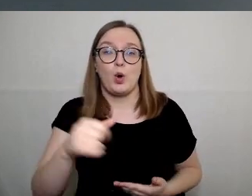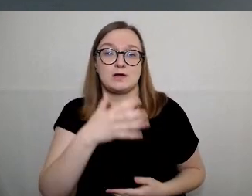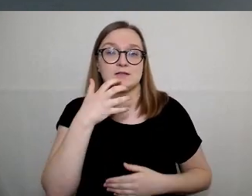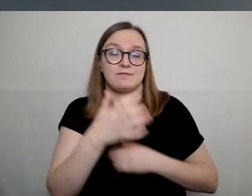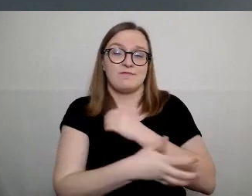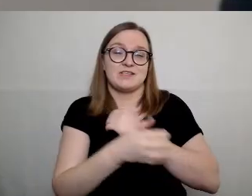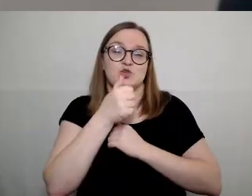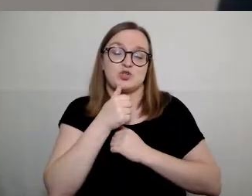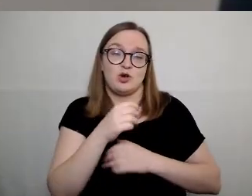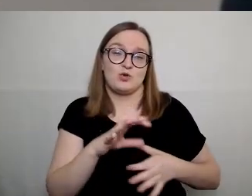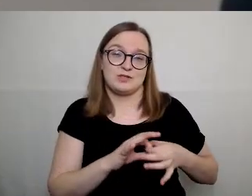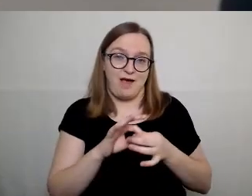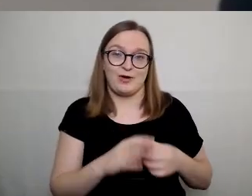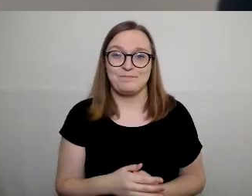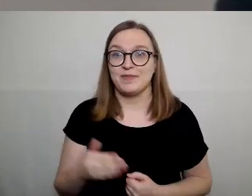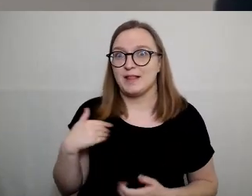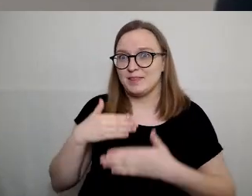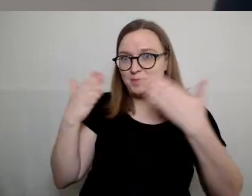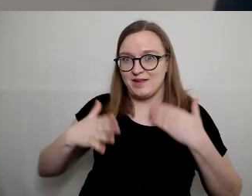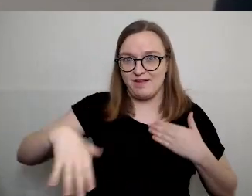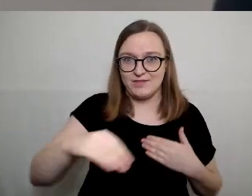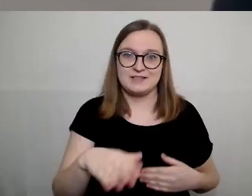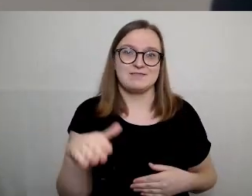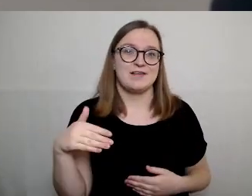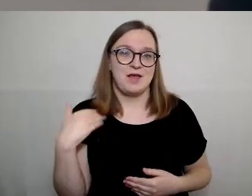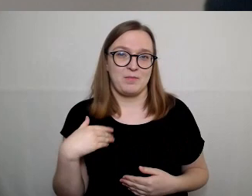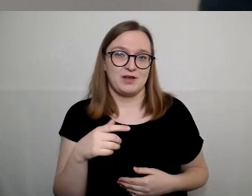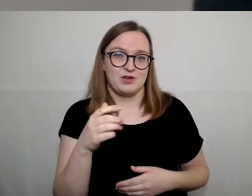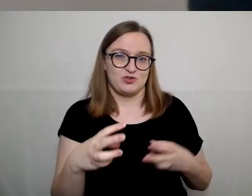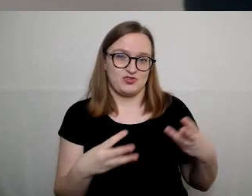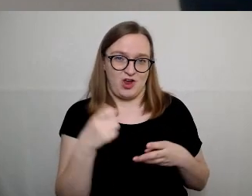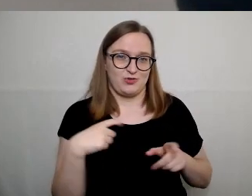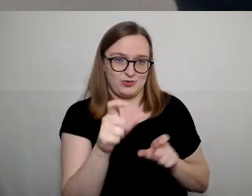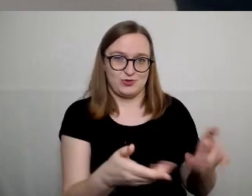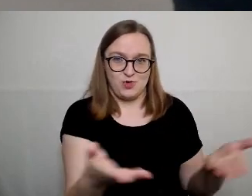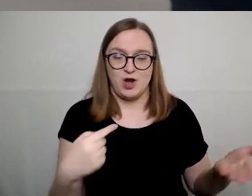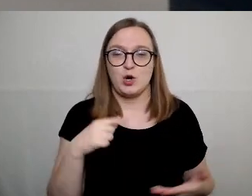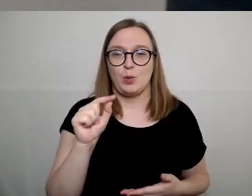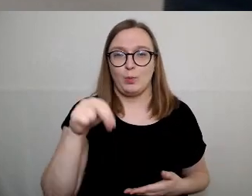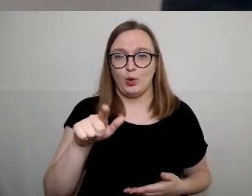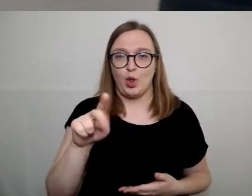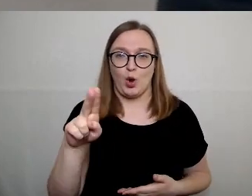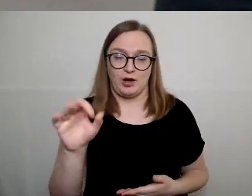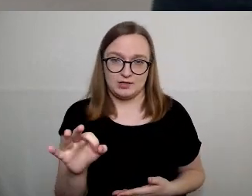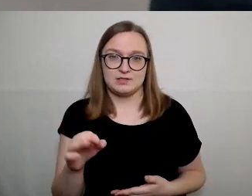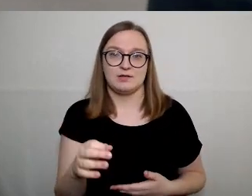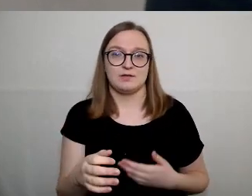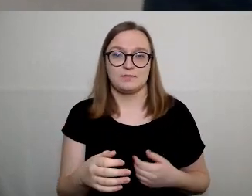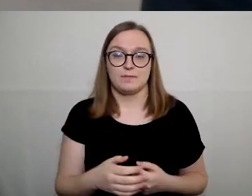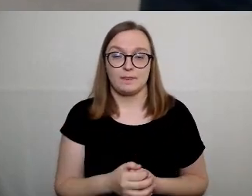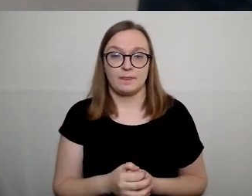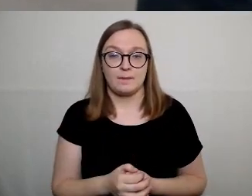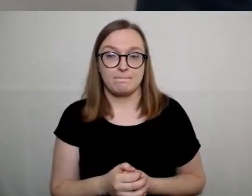Labą dieną visiems. Sveiki, šakiečiai. Esu Giedrius Pulokas, atstovauju Valstiečių žaliųjų sąjungos. Aš atsiprašau, viskas